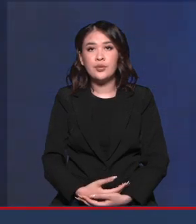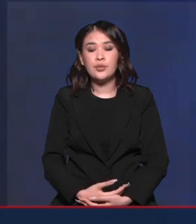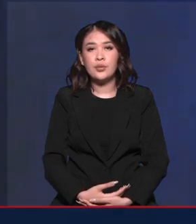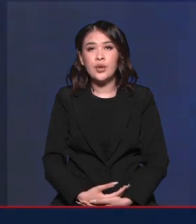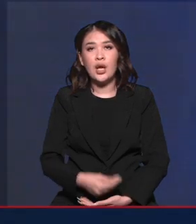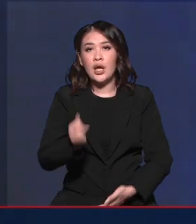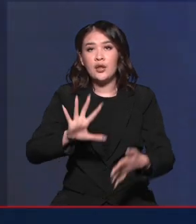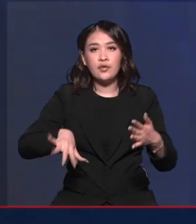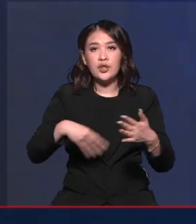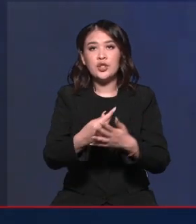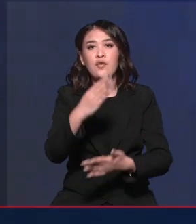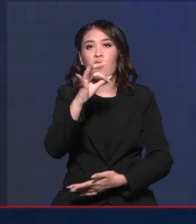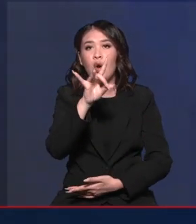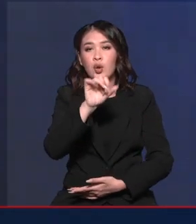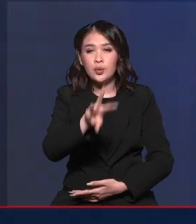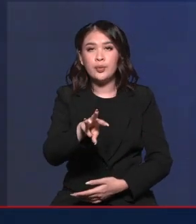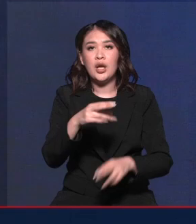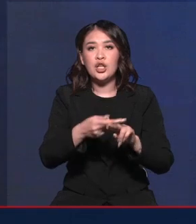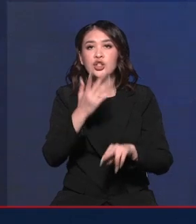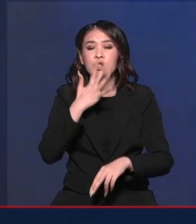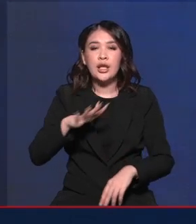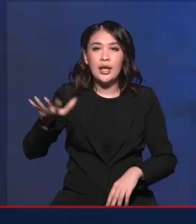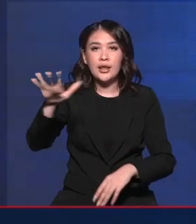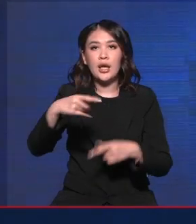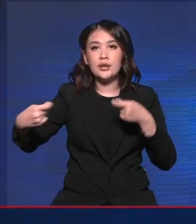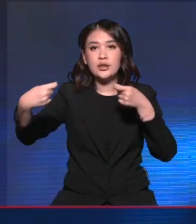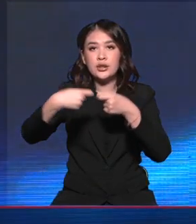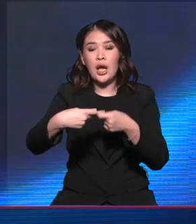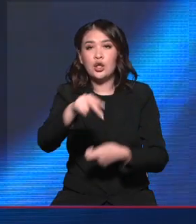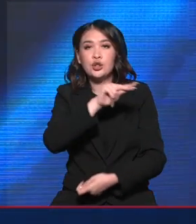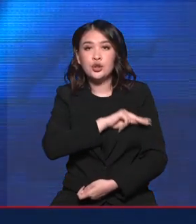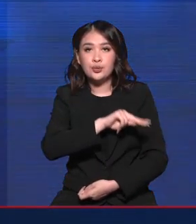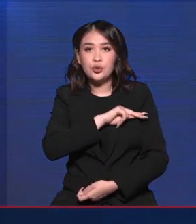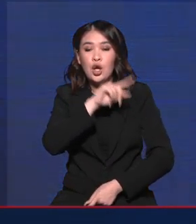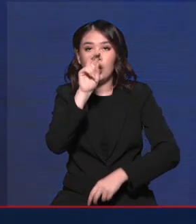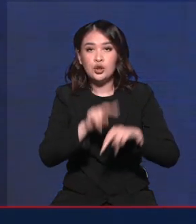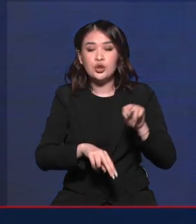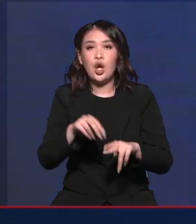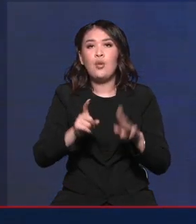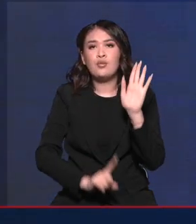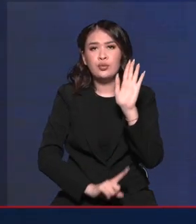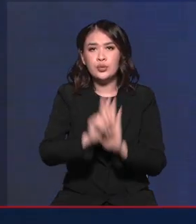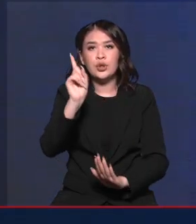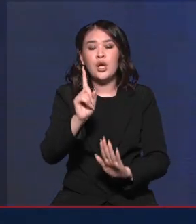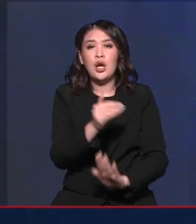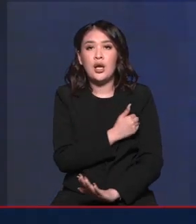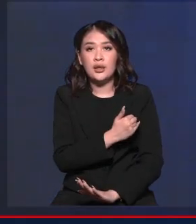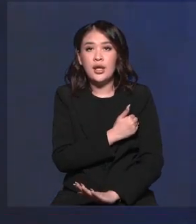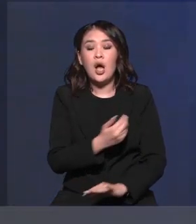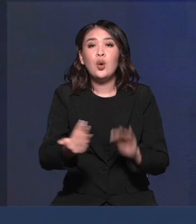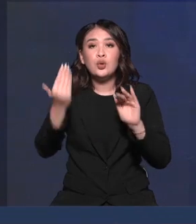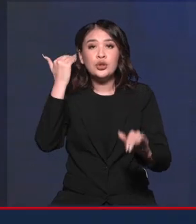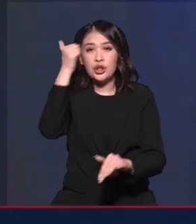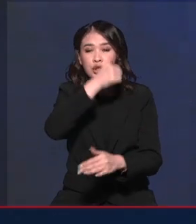связей. Инвестициялық форум отандық және шетелдік әріптестермен іскерлік байланыстарды құру және нығайту үшін негізгі алаң. Мысалы, өткен